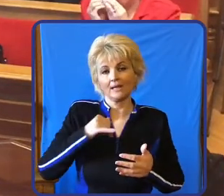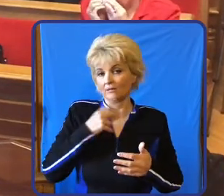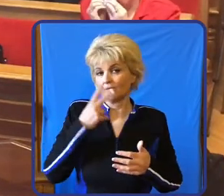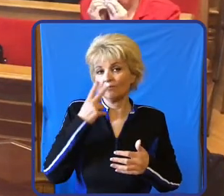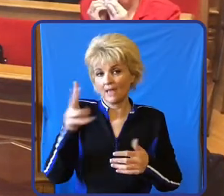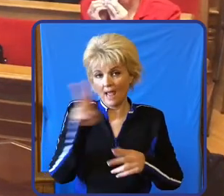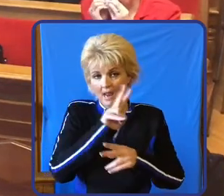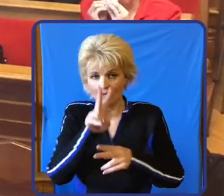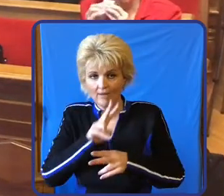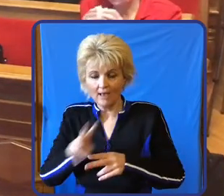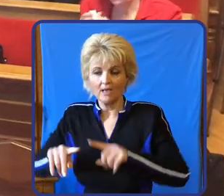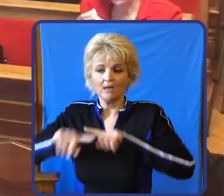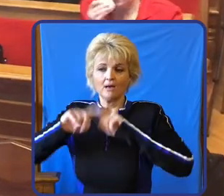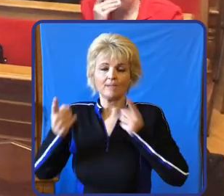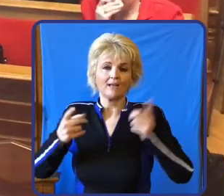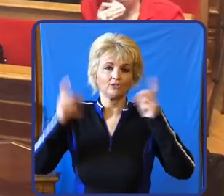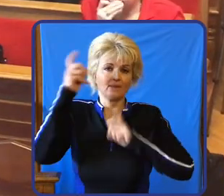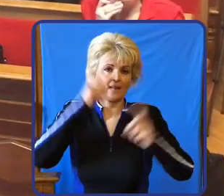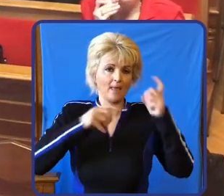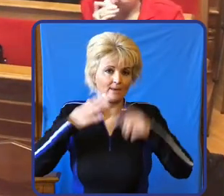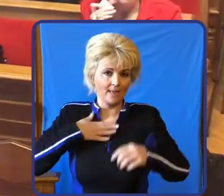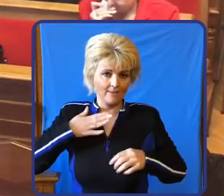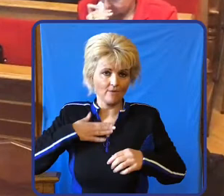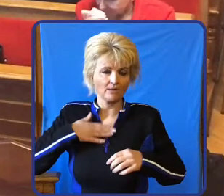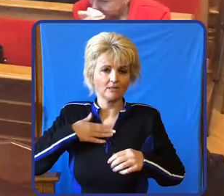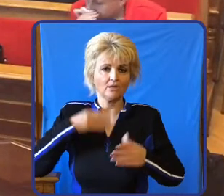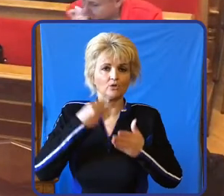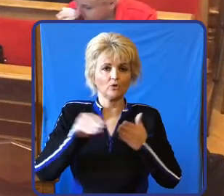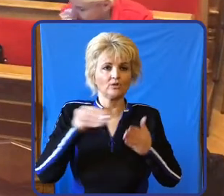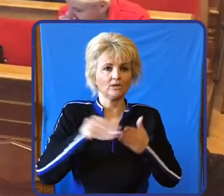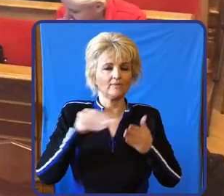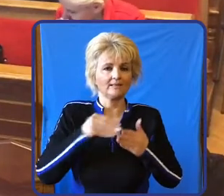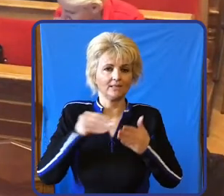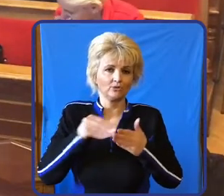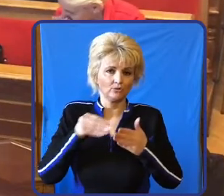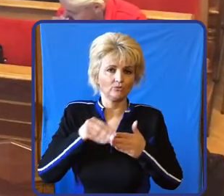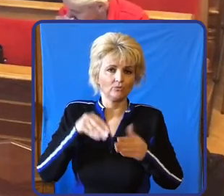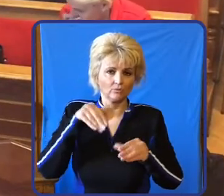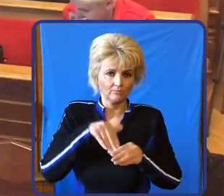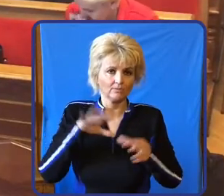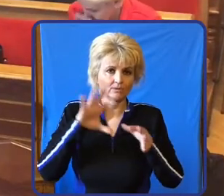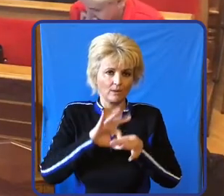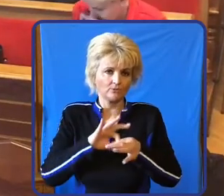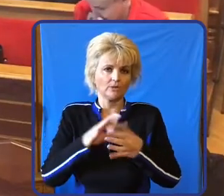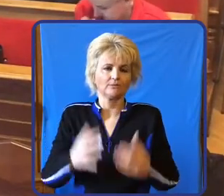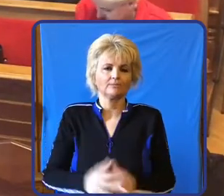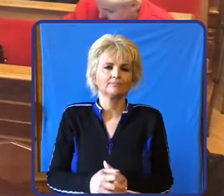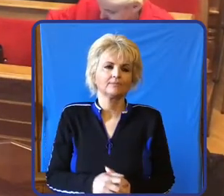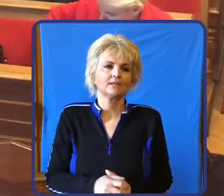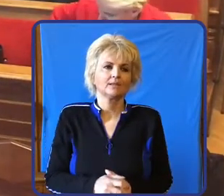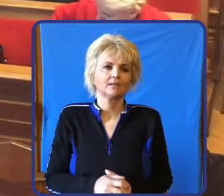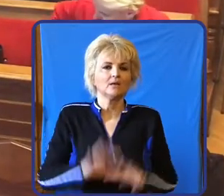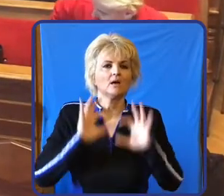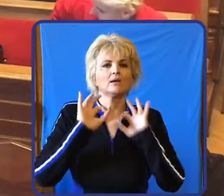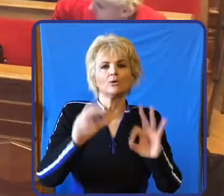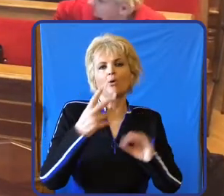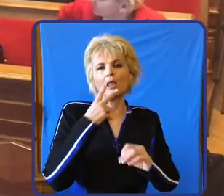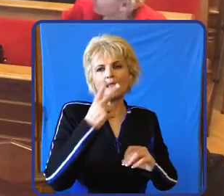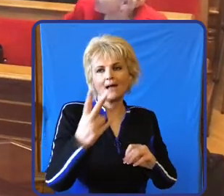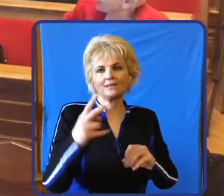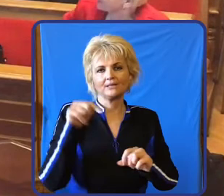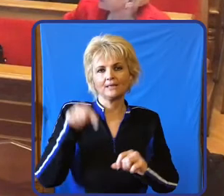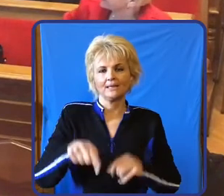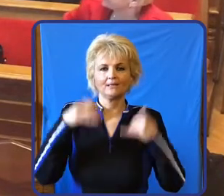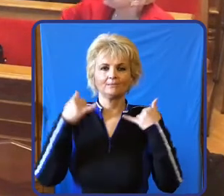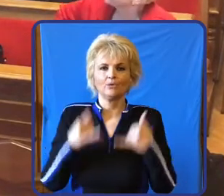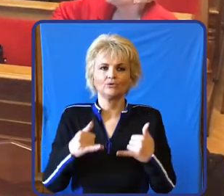előtt tartva más véleményen vagyunk a költségvetés megítélésében, de jól látszik itt